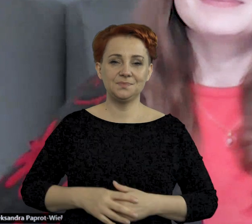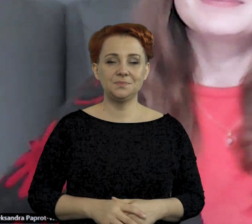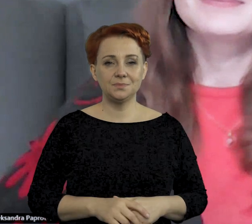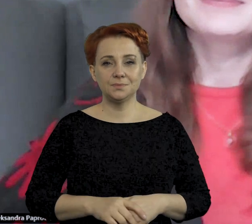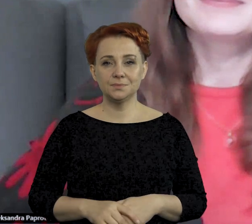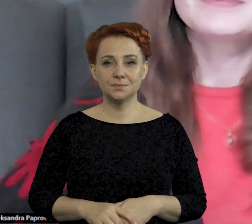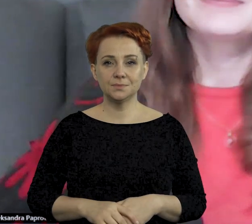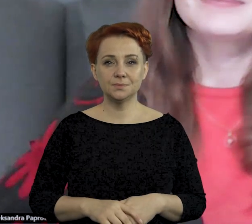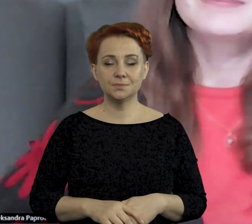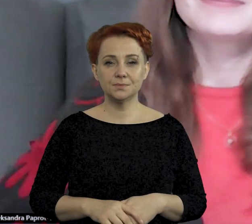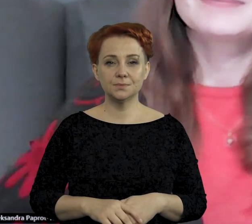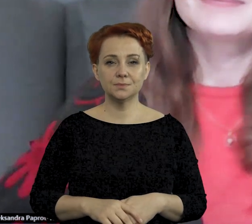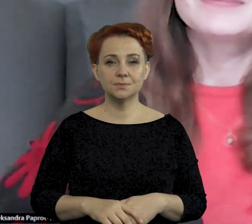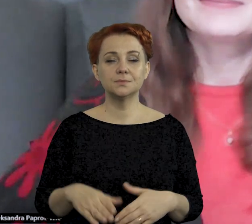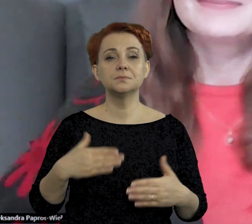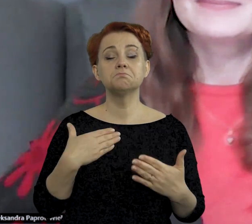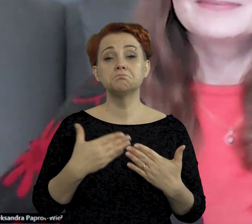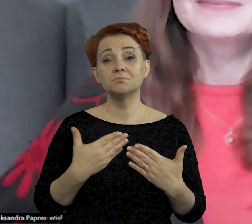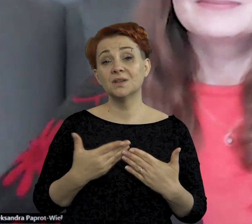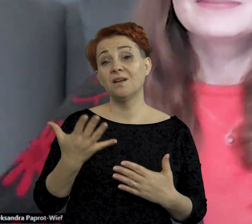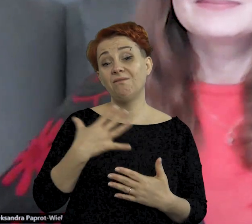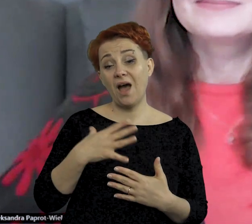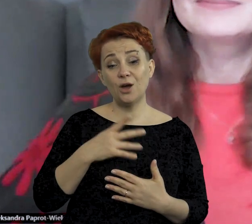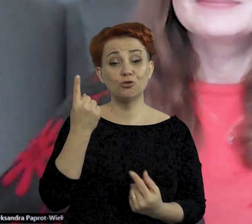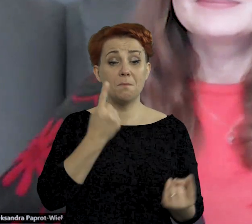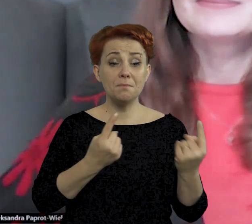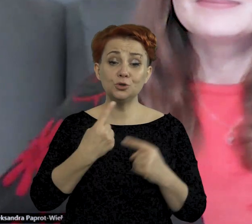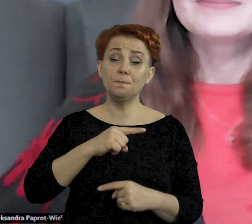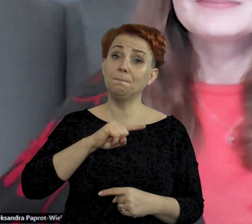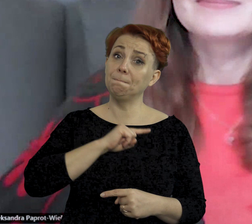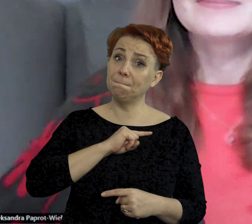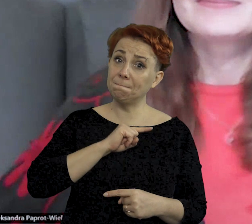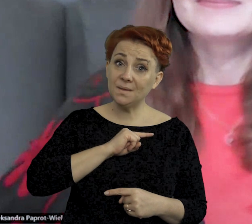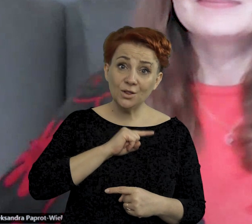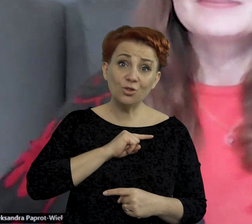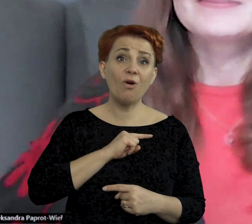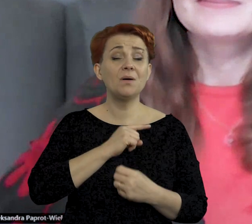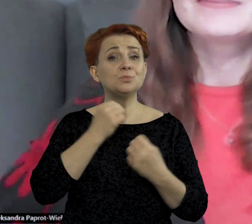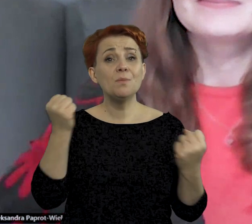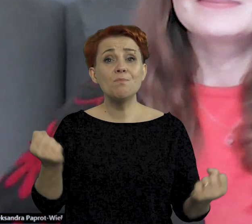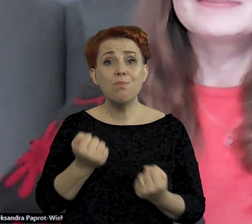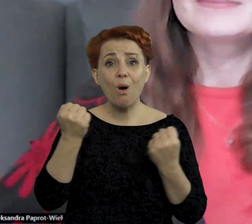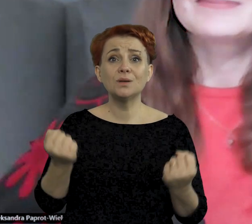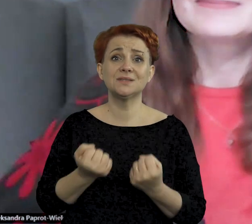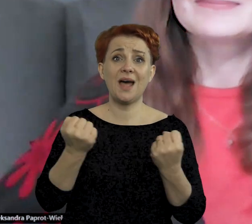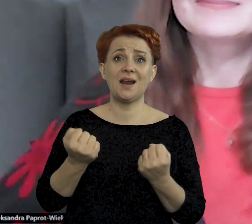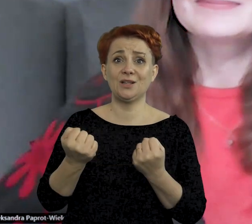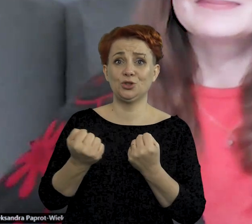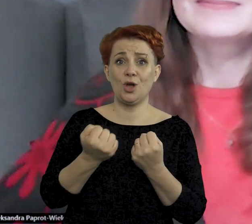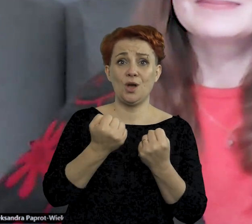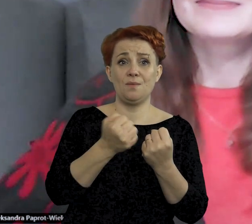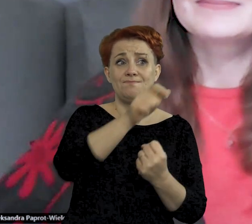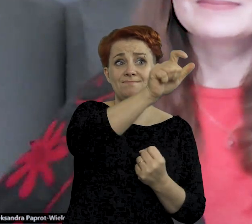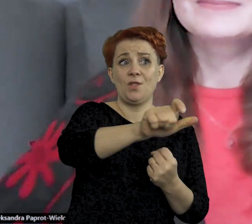I warto, myślę, dbać o to, żeby starać się rozmawiać z tymi osobami, które są z